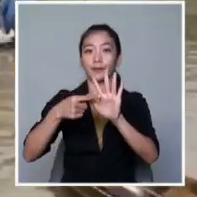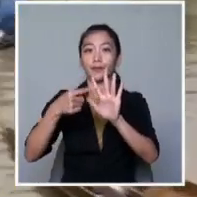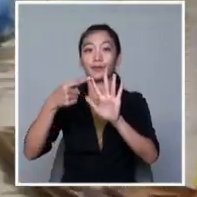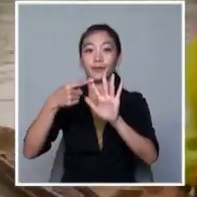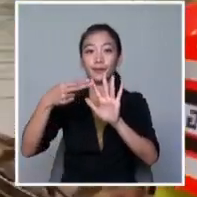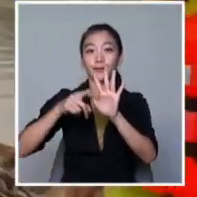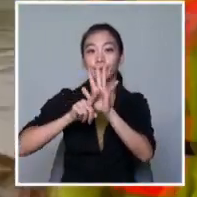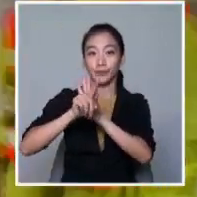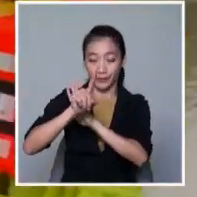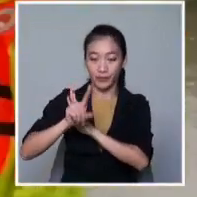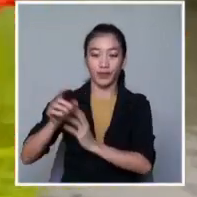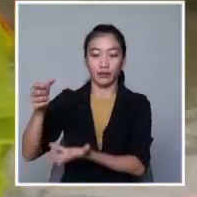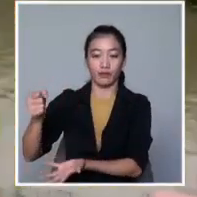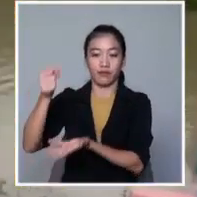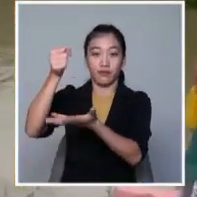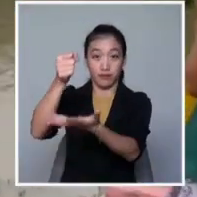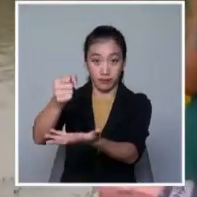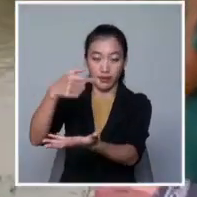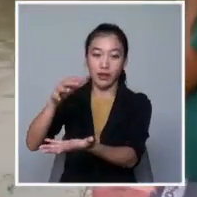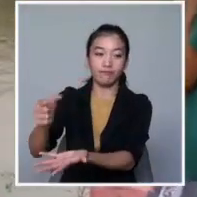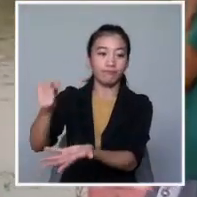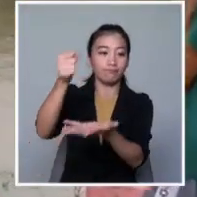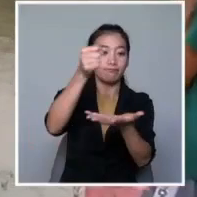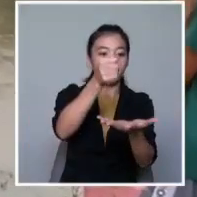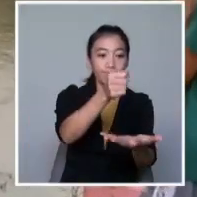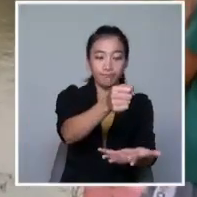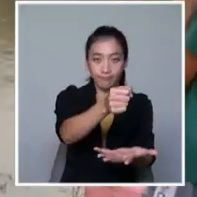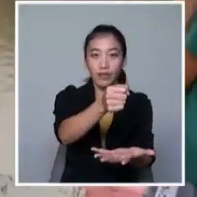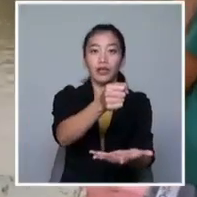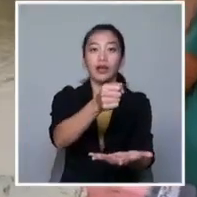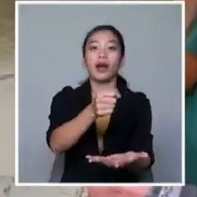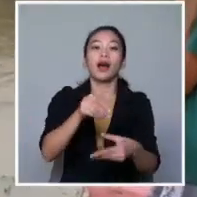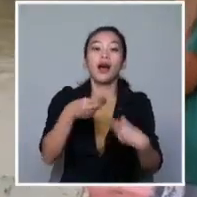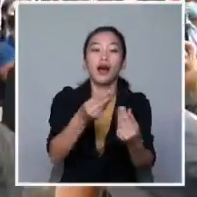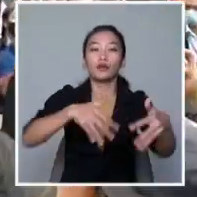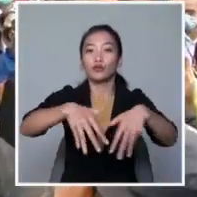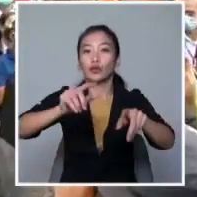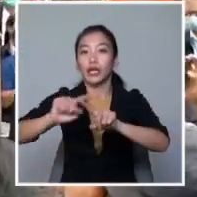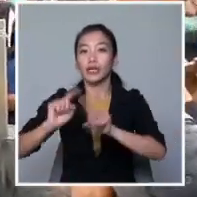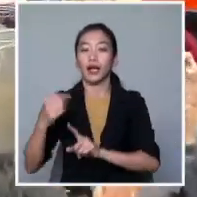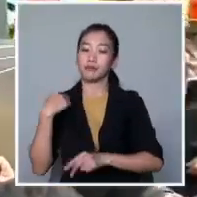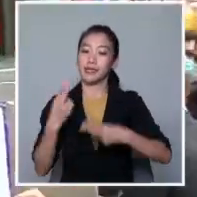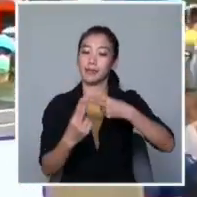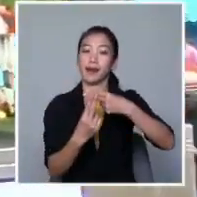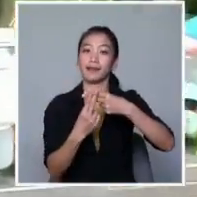มูลนิธิอาสาเพื่อนพึ่งพายามยากสภากาชาติไทยพร้อมจัดตั้งโรงครัว7แห่